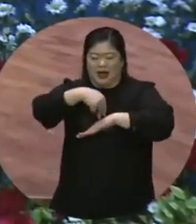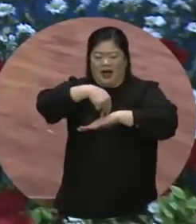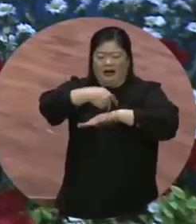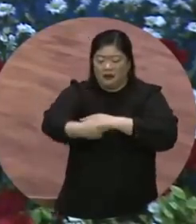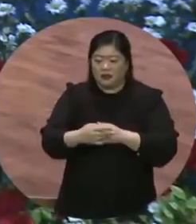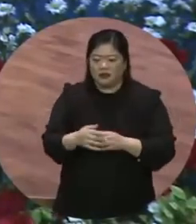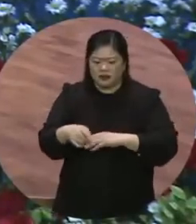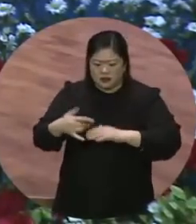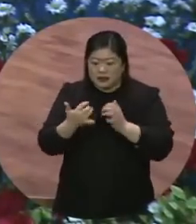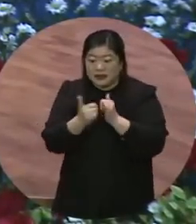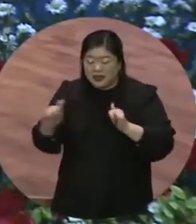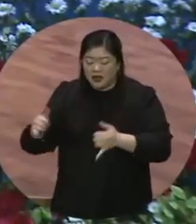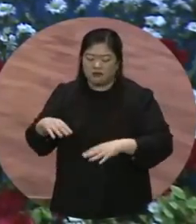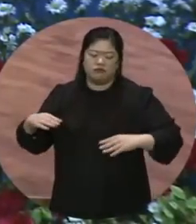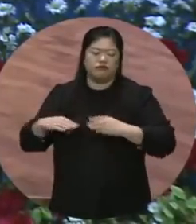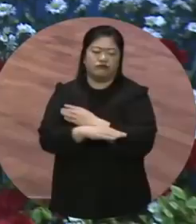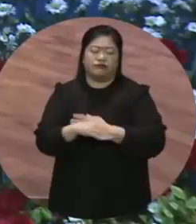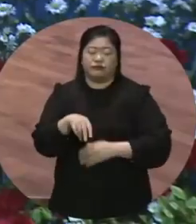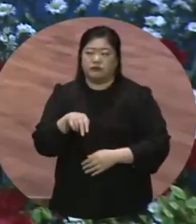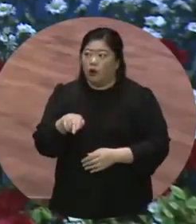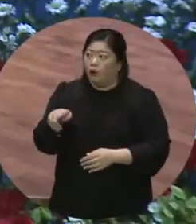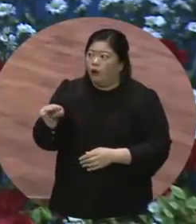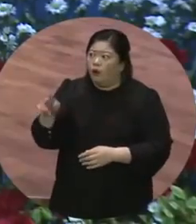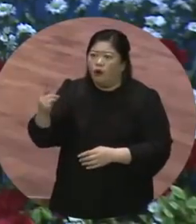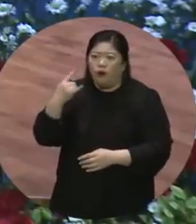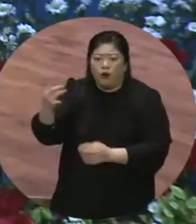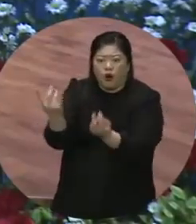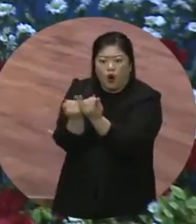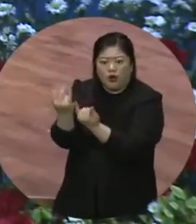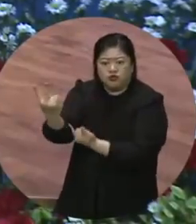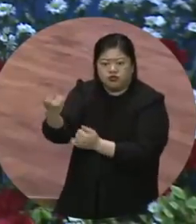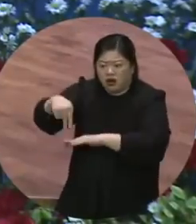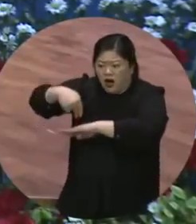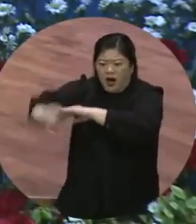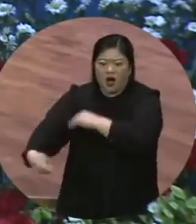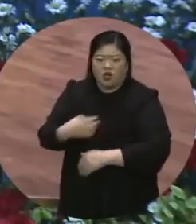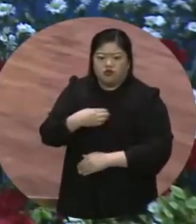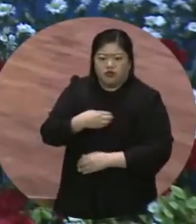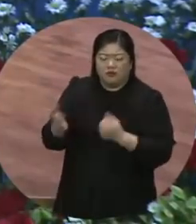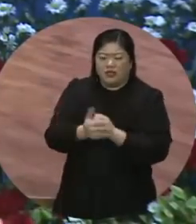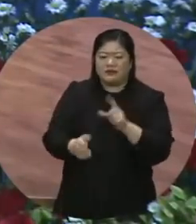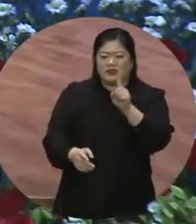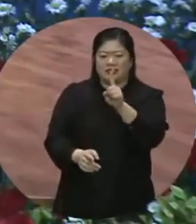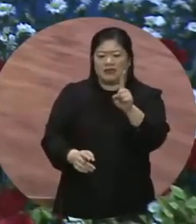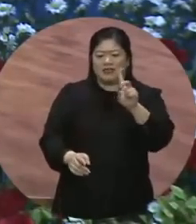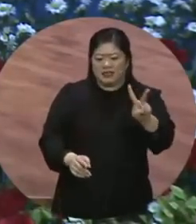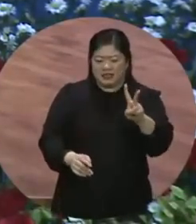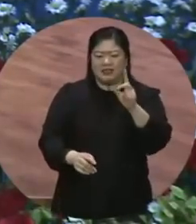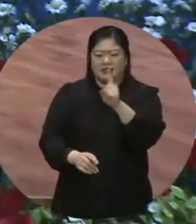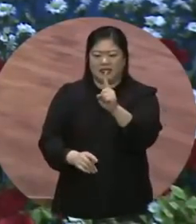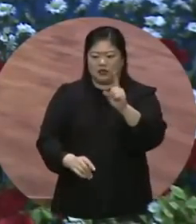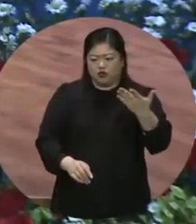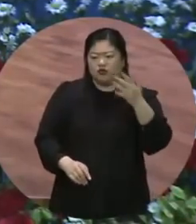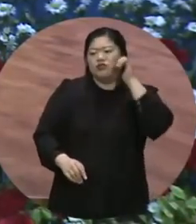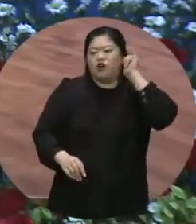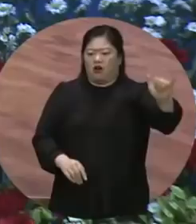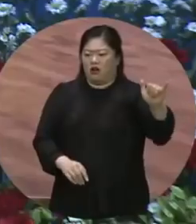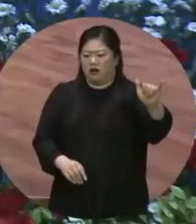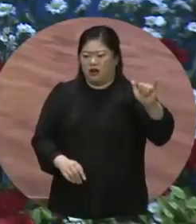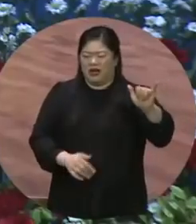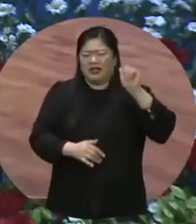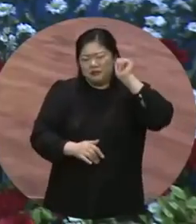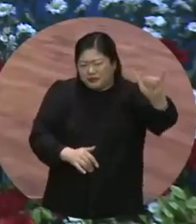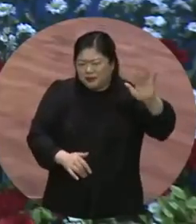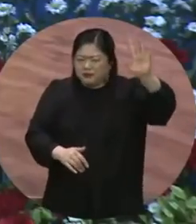저 바다에 빠질란다. 그래가지고 이 경찰 소방대가 와가지고 출동해가지고